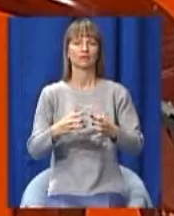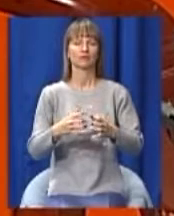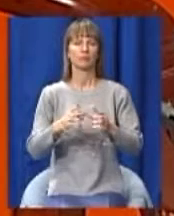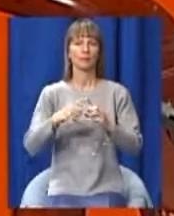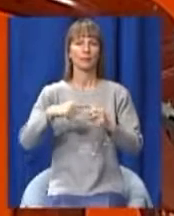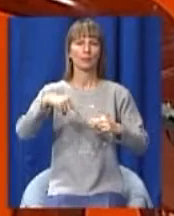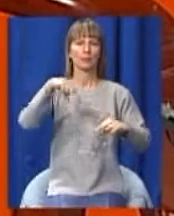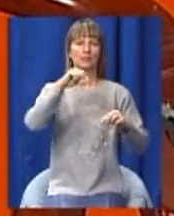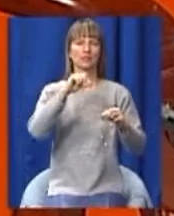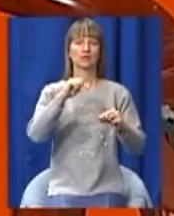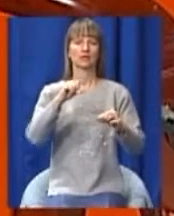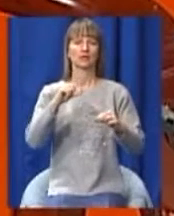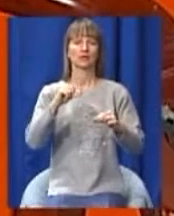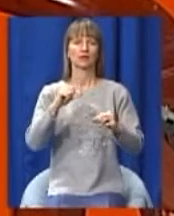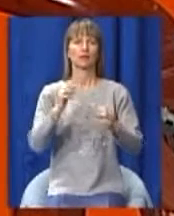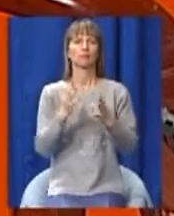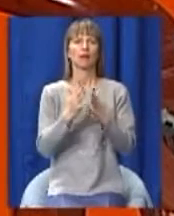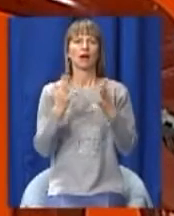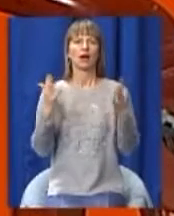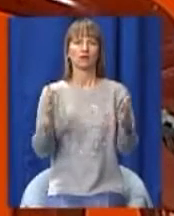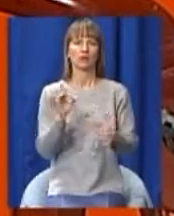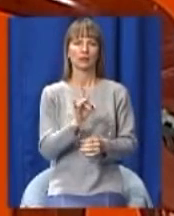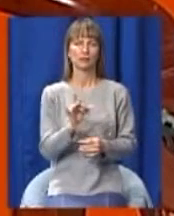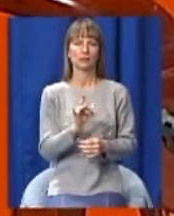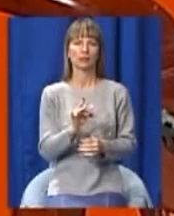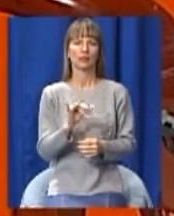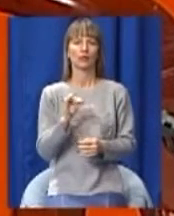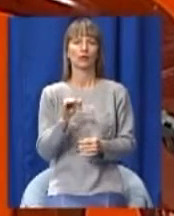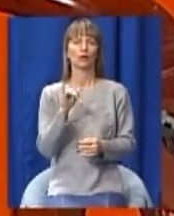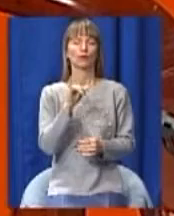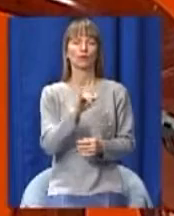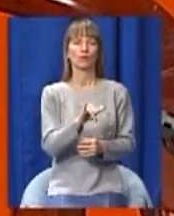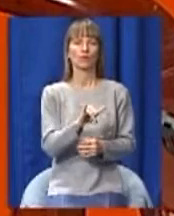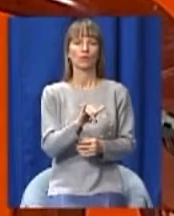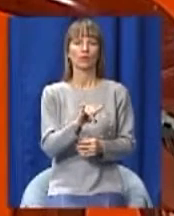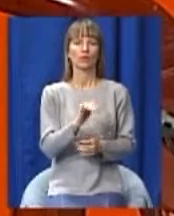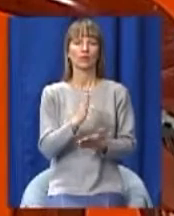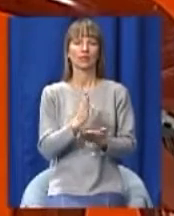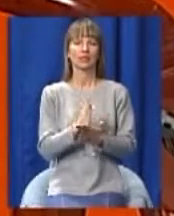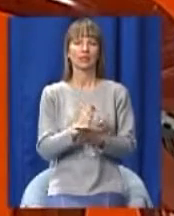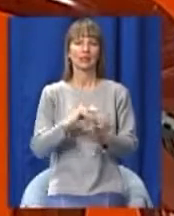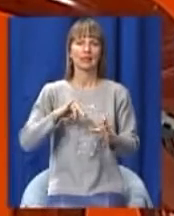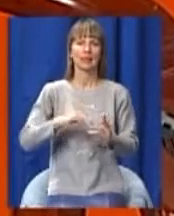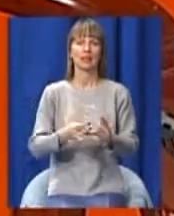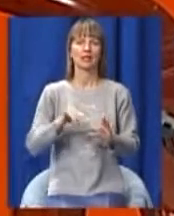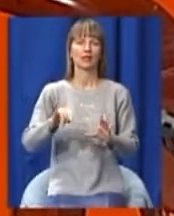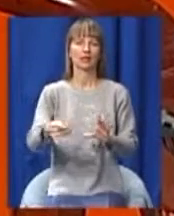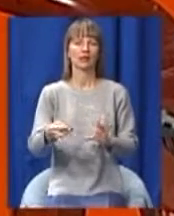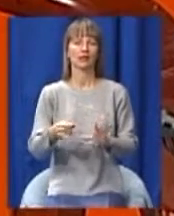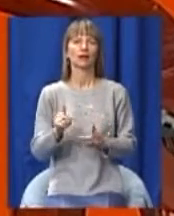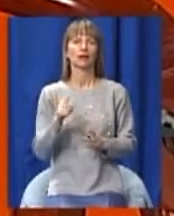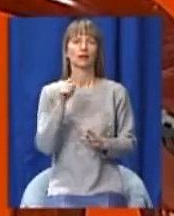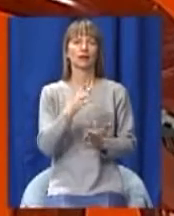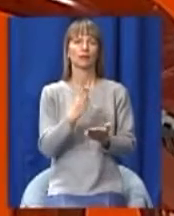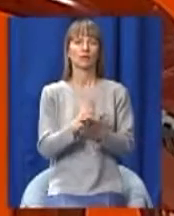Місяць, він великий, і в ньому є дірки, в ньому, тому що там